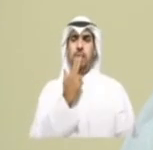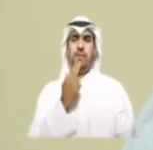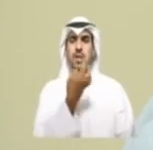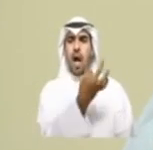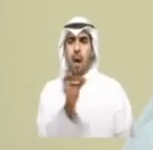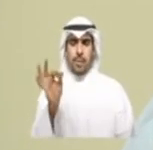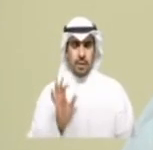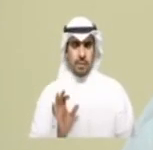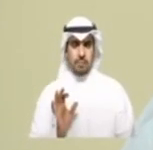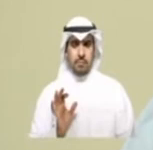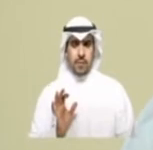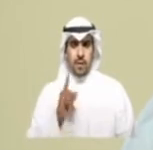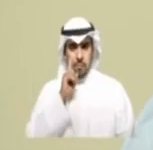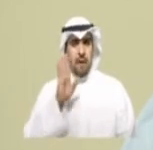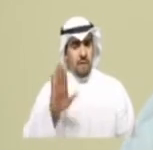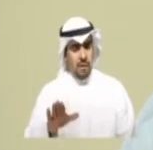الخدمات والإمكانات